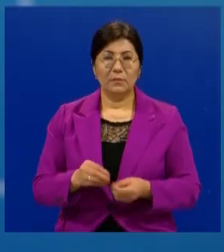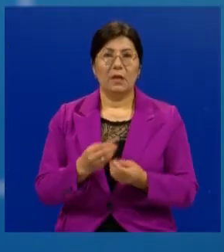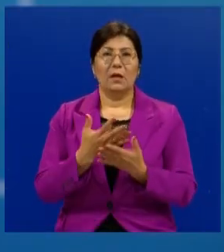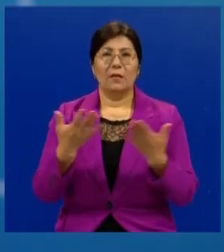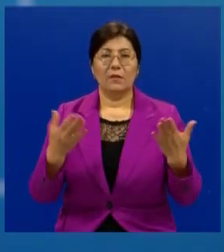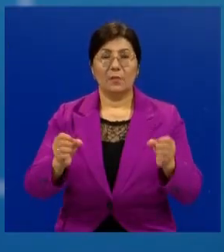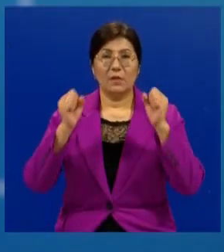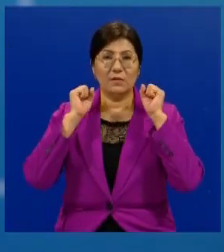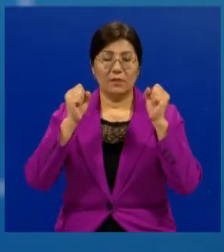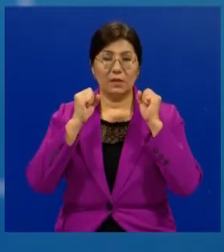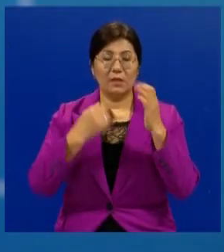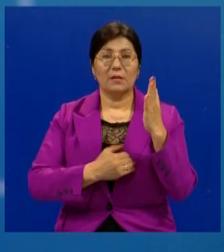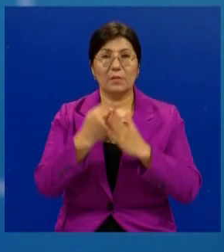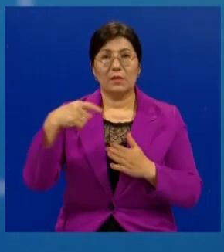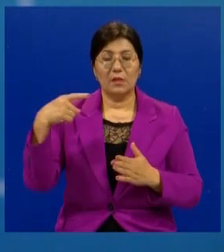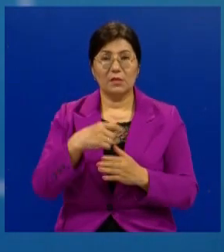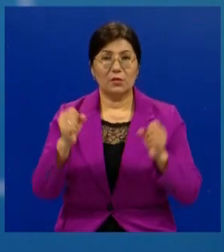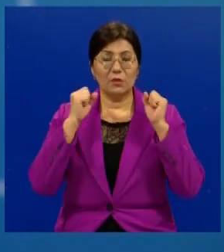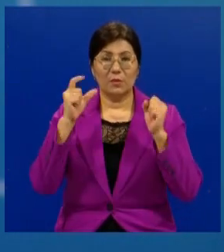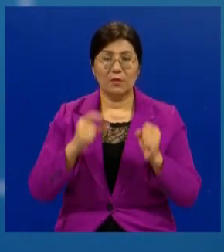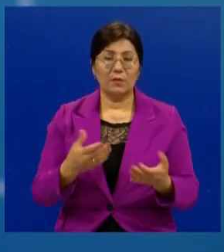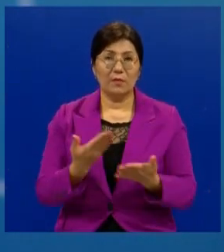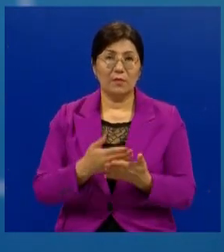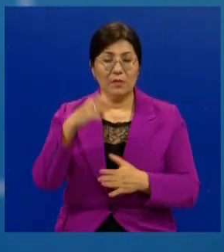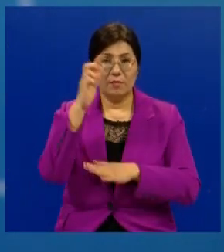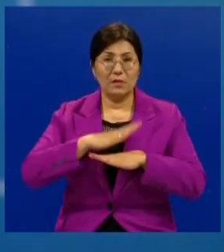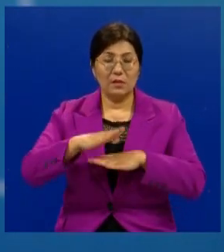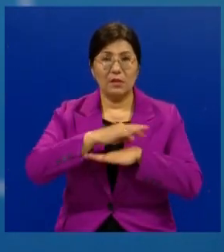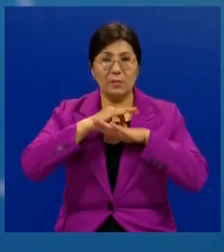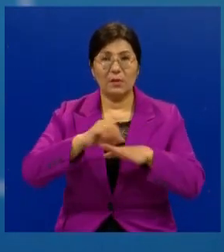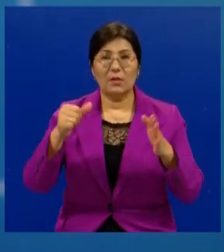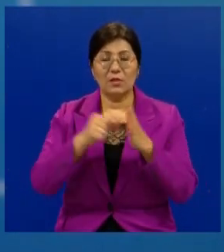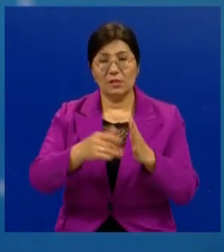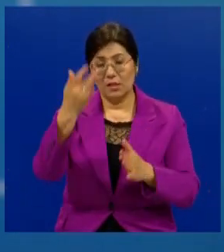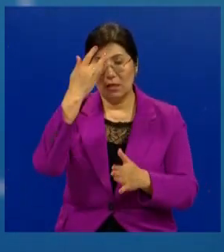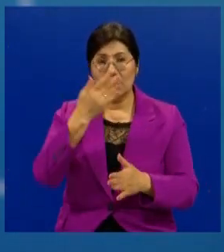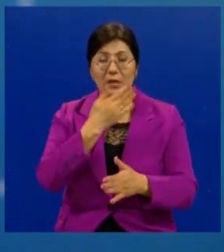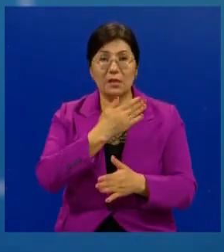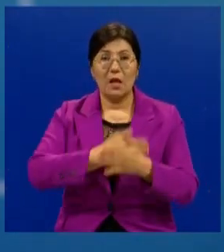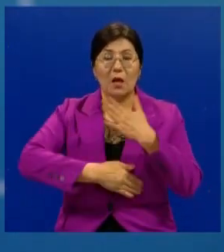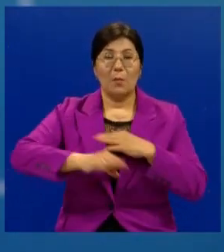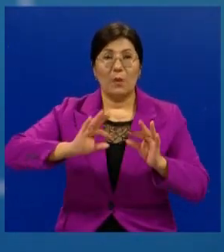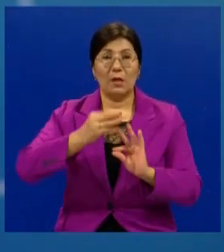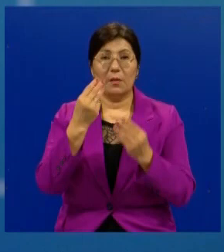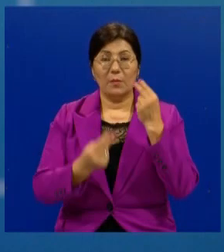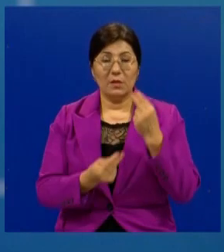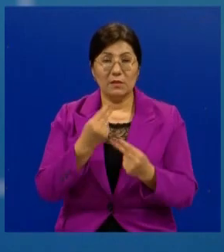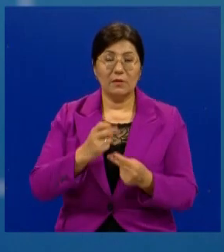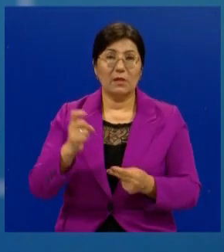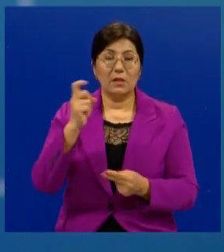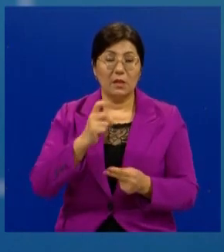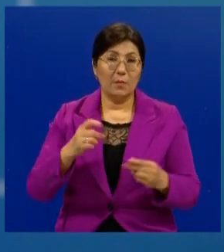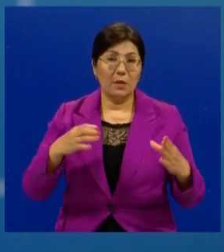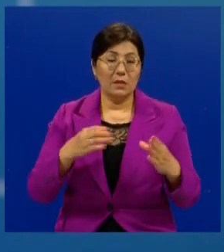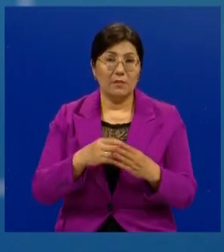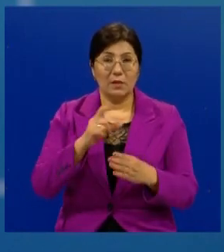Десять видов спорта, свыше 1000 спортсменов. В нашей стране проходят 6-е летние паралимпийские игры. Хозяевами масштабных баталий